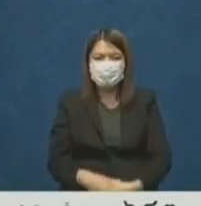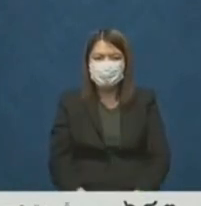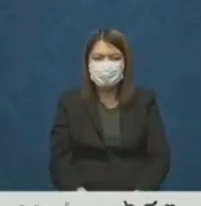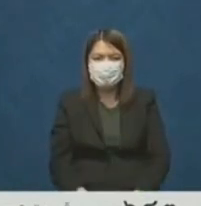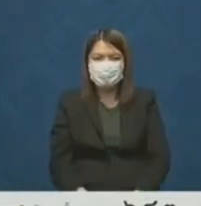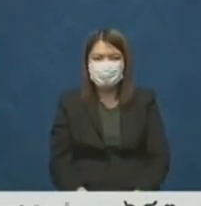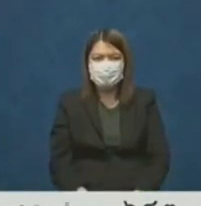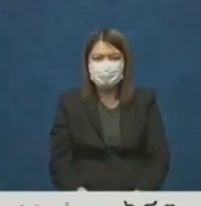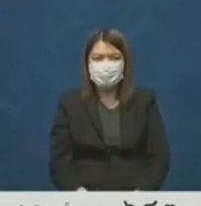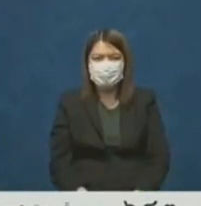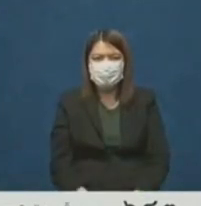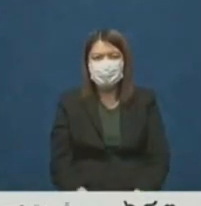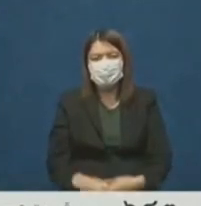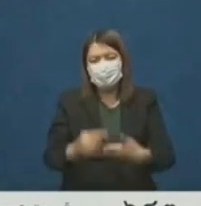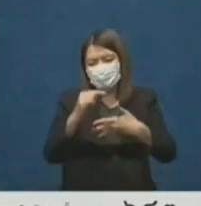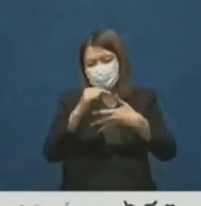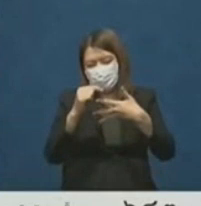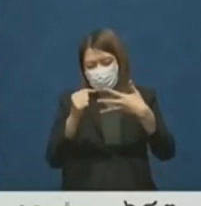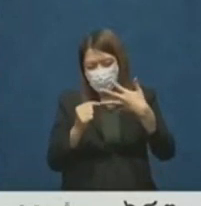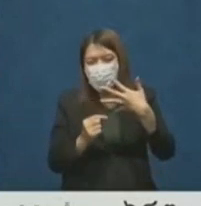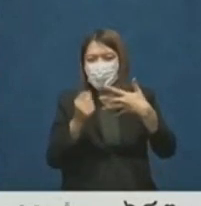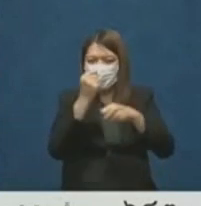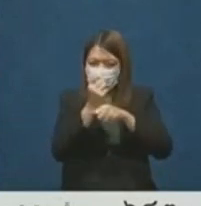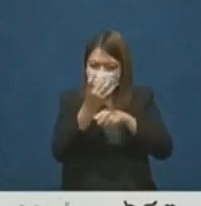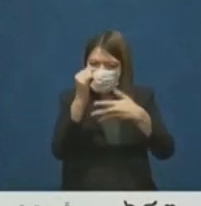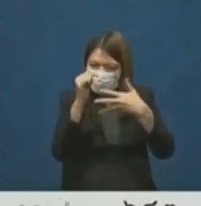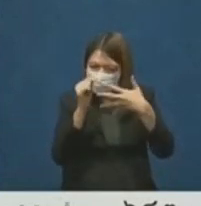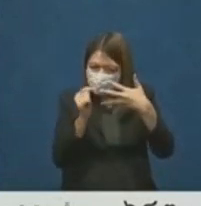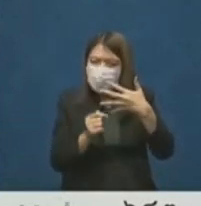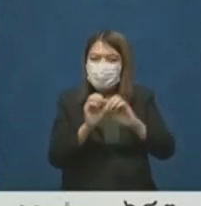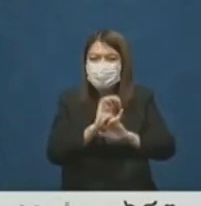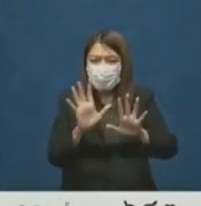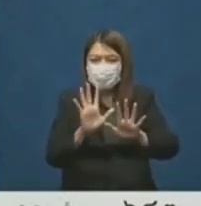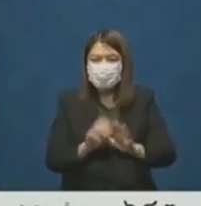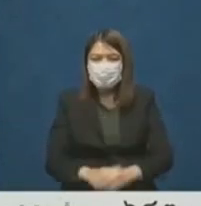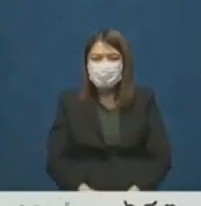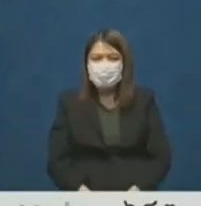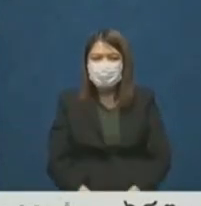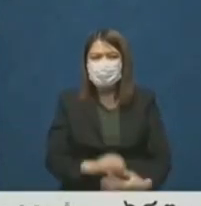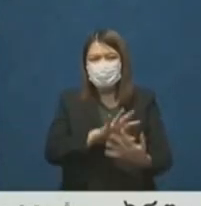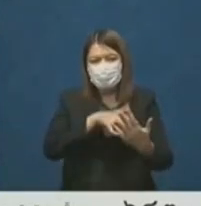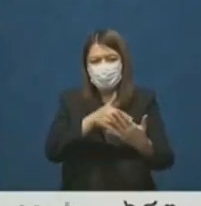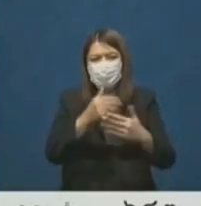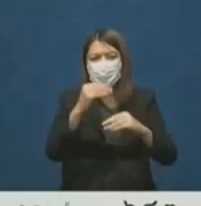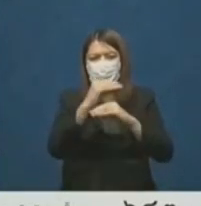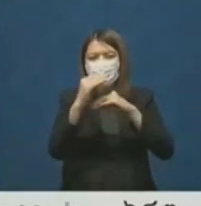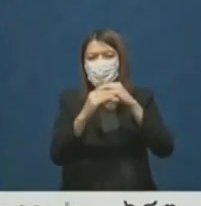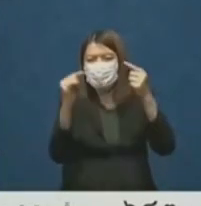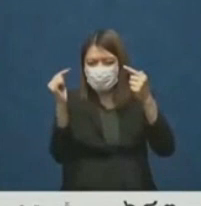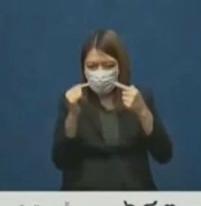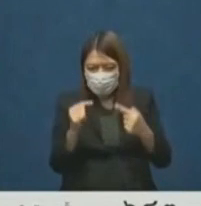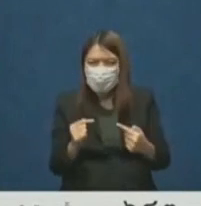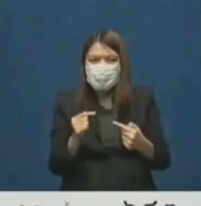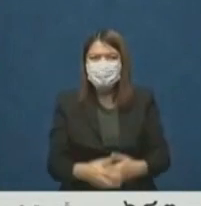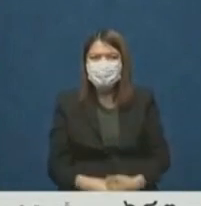าจะเขียนขนาดนี้ท่านควรจะไล่มาเป็นข้อๆเลยด้วยซ้ำว่าต้องทำอะไรบ้างเอาให้มันชัดเจนจะได้รู้ว่าไปเขียนนโยบายไปเขียนโครง